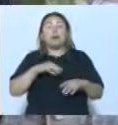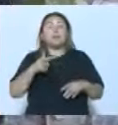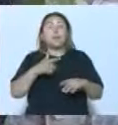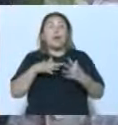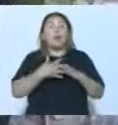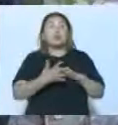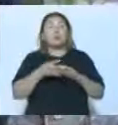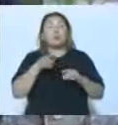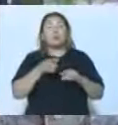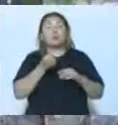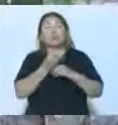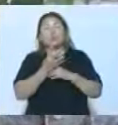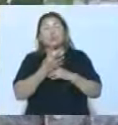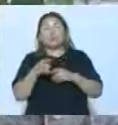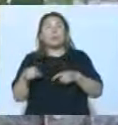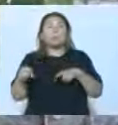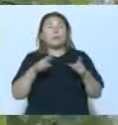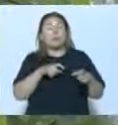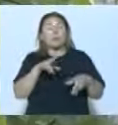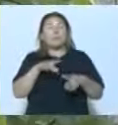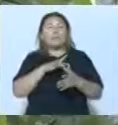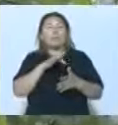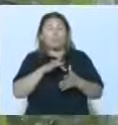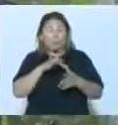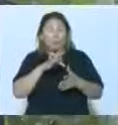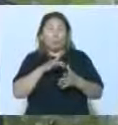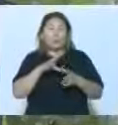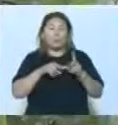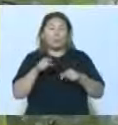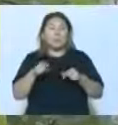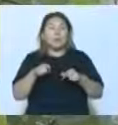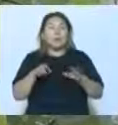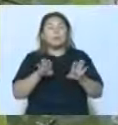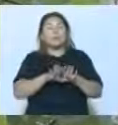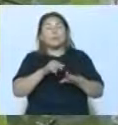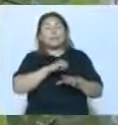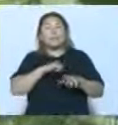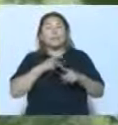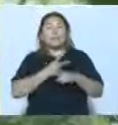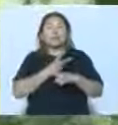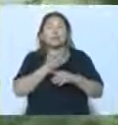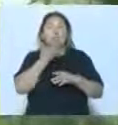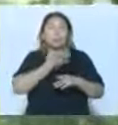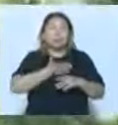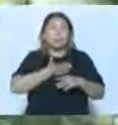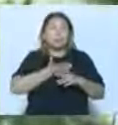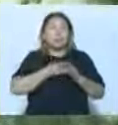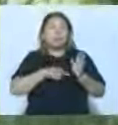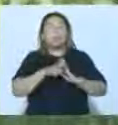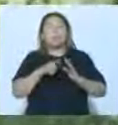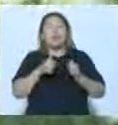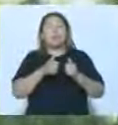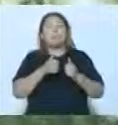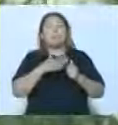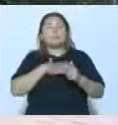ауылына 2014 жылы көшіп келген. Сол уақыттан бері аулаға ағаш отырғыза бастаған. Осылайша ол егіншілікті сүйікті ісіне айналдырып, үйінің алдын